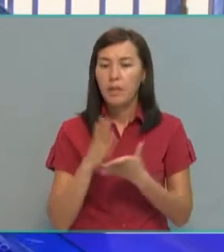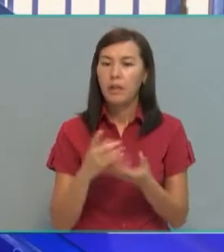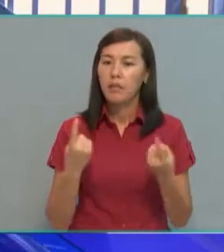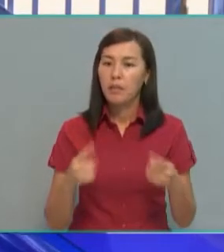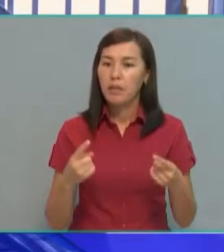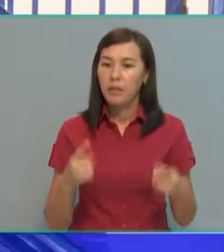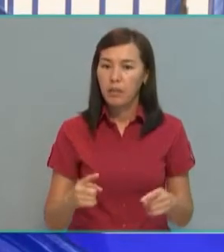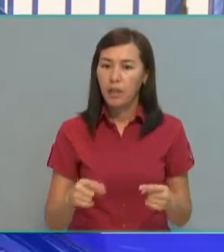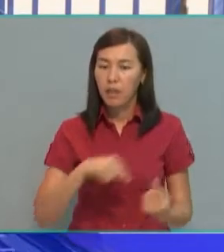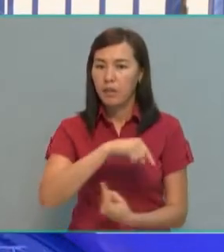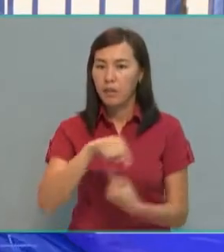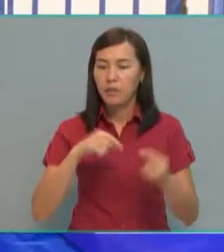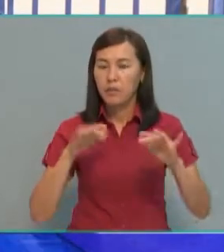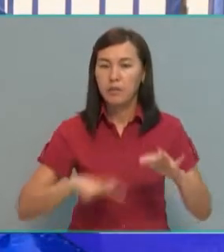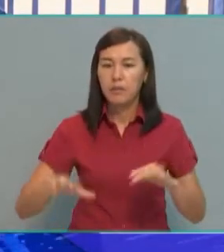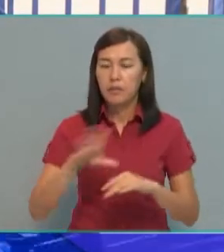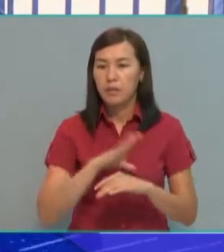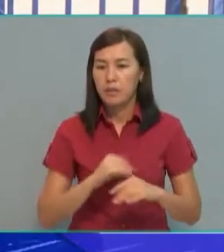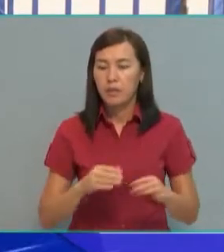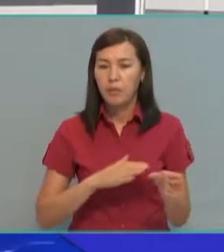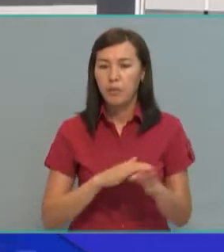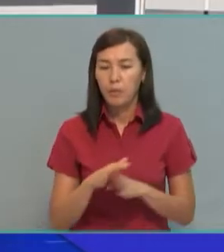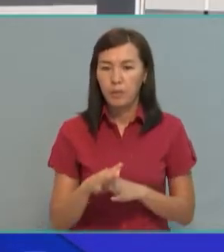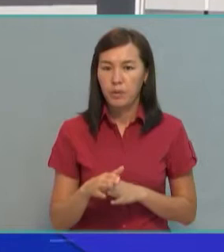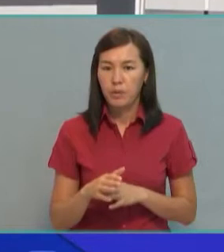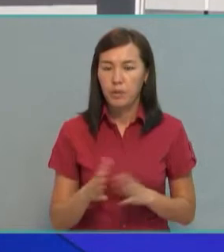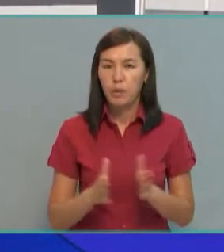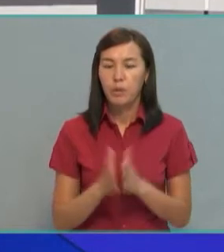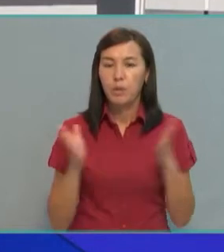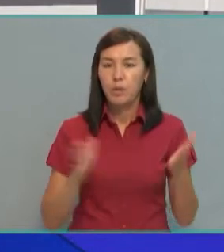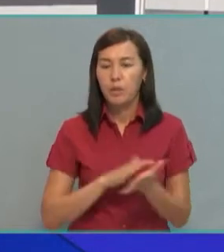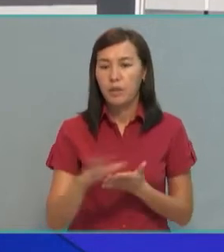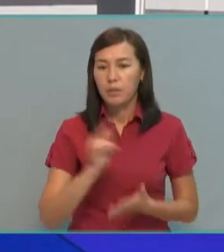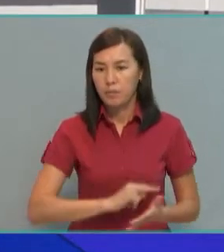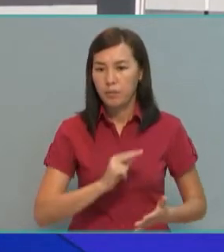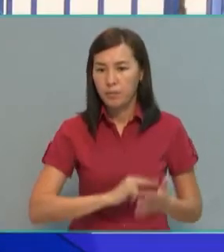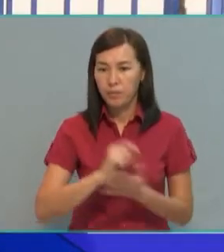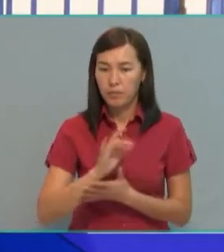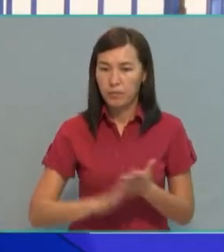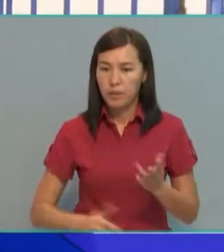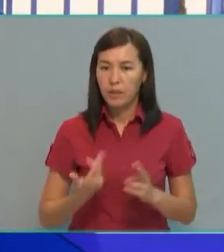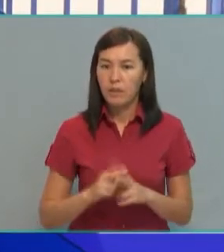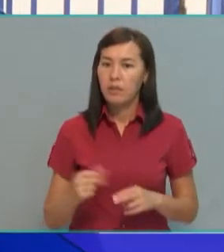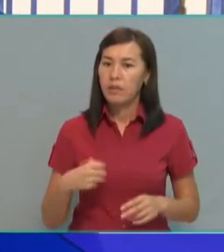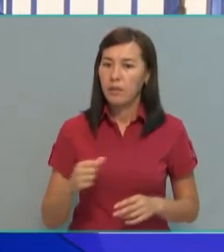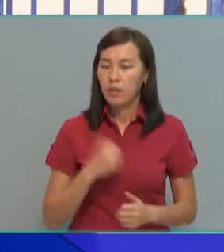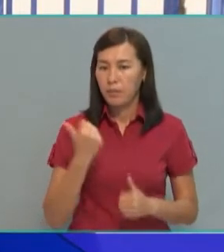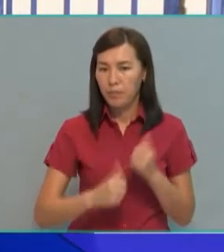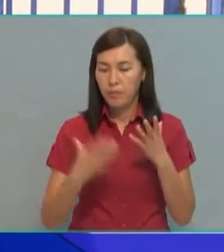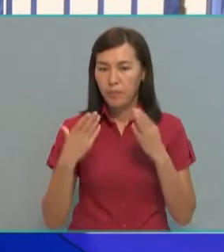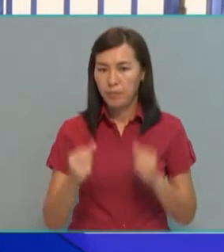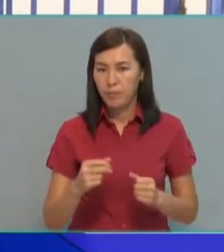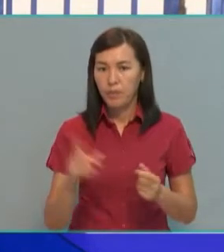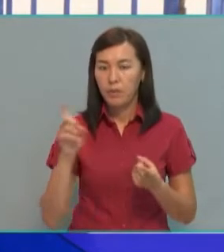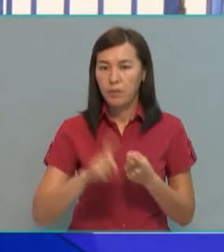да кәсіпкерлік нысандардың бәрінде түгелімен ауқымды дезинфекция жұмыстары жүргізілді. Біз оны өзіміз күнделікті